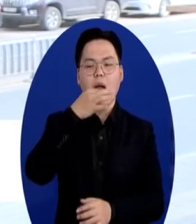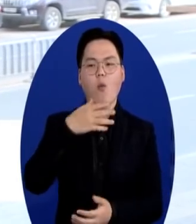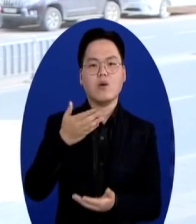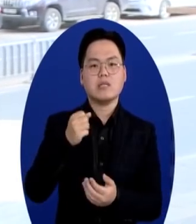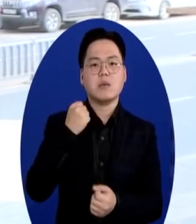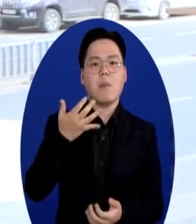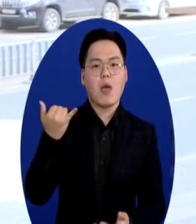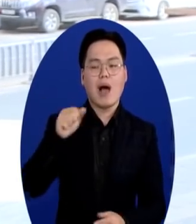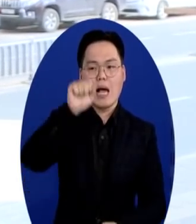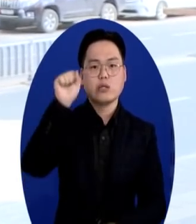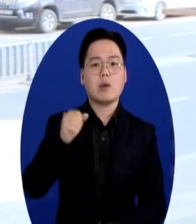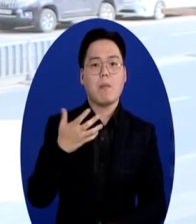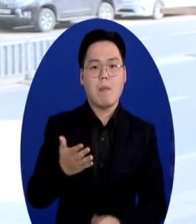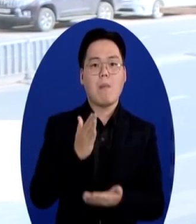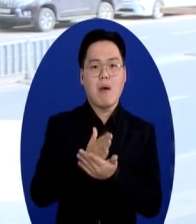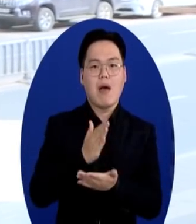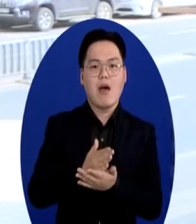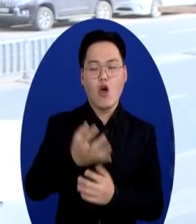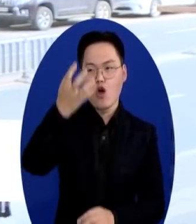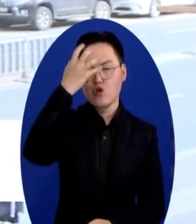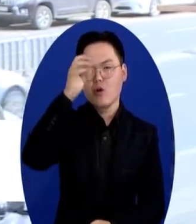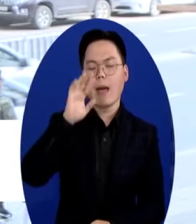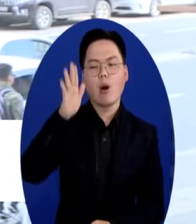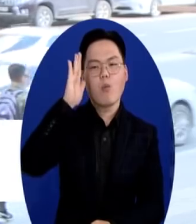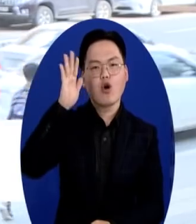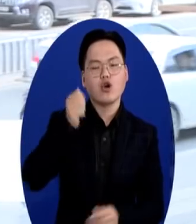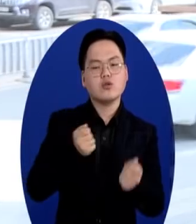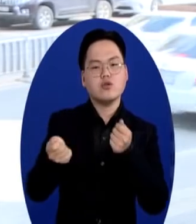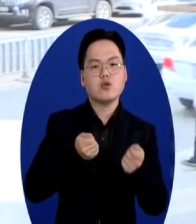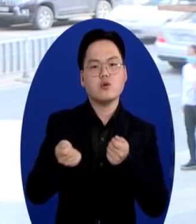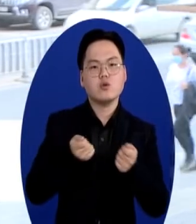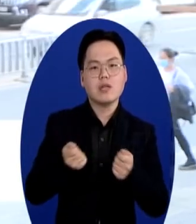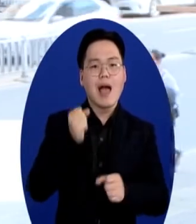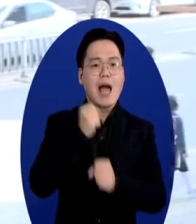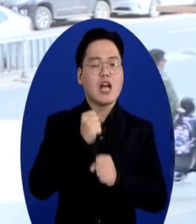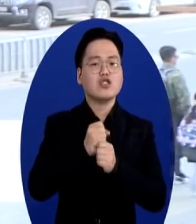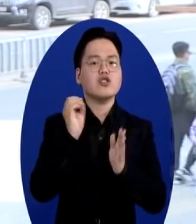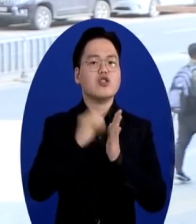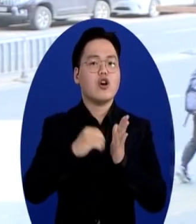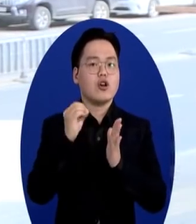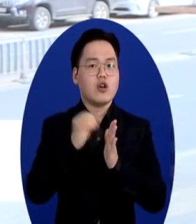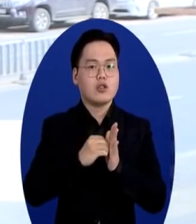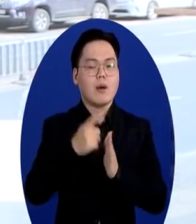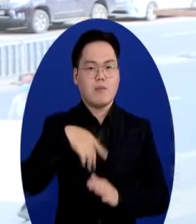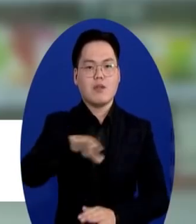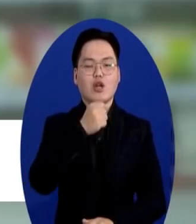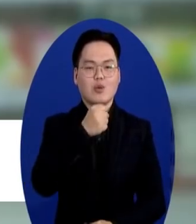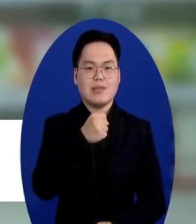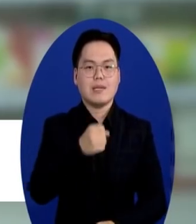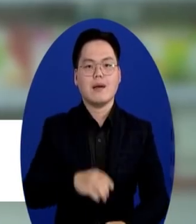асуудал гарч ирж байна. Тэгэхээр үүн дээр төрөөс ямар бодлого баримталж, ямар зохицуулалт хийж ажиллах ёстой юм бол энэ талаар бид сурвалжиллаа.